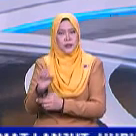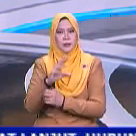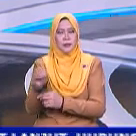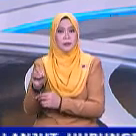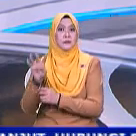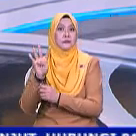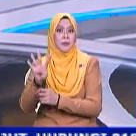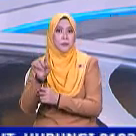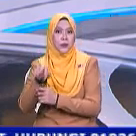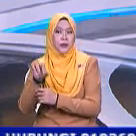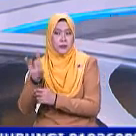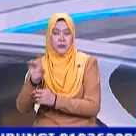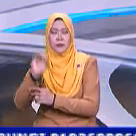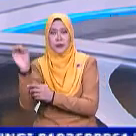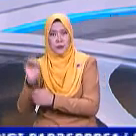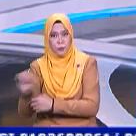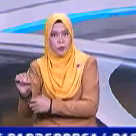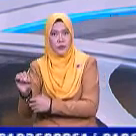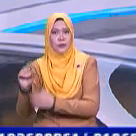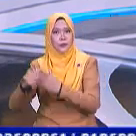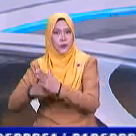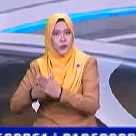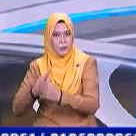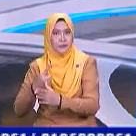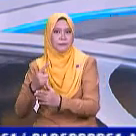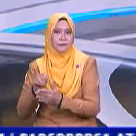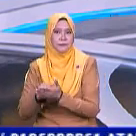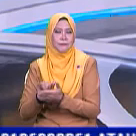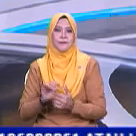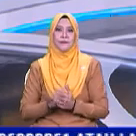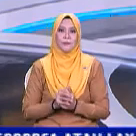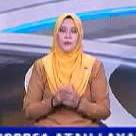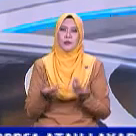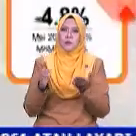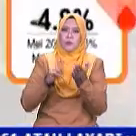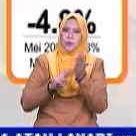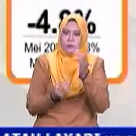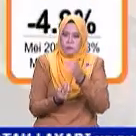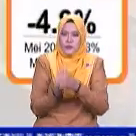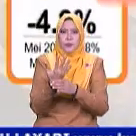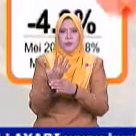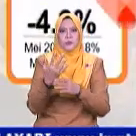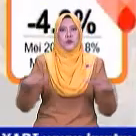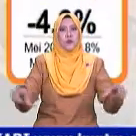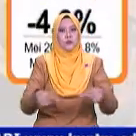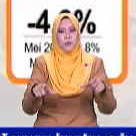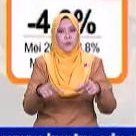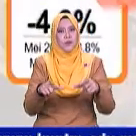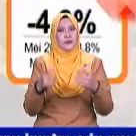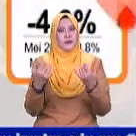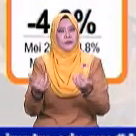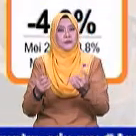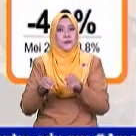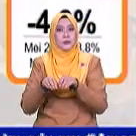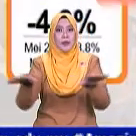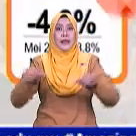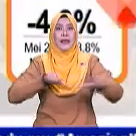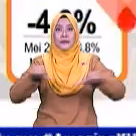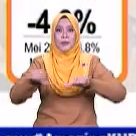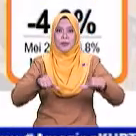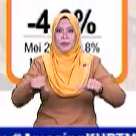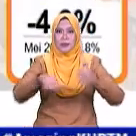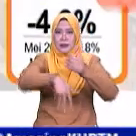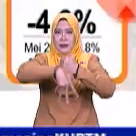dan 4.8% pada bulan tersebut. Pertumbuhan dicatat segmen pelombongan didorong pengembangan aktiviti